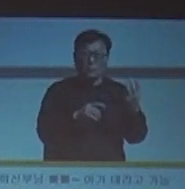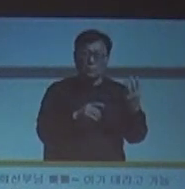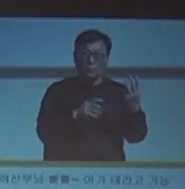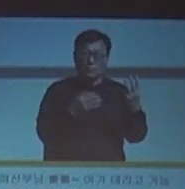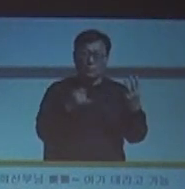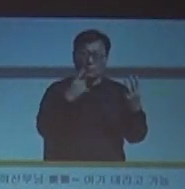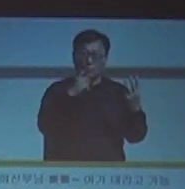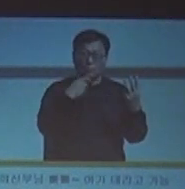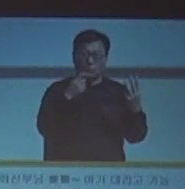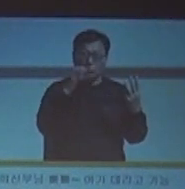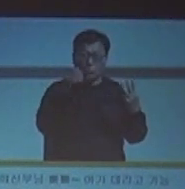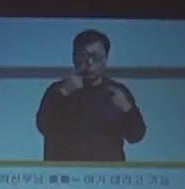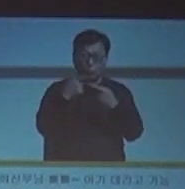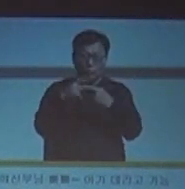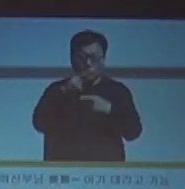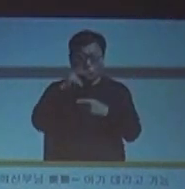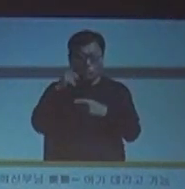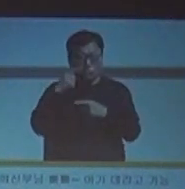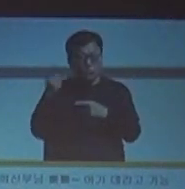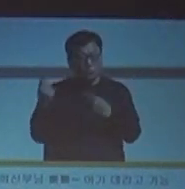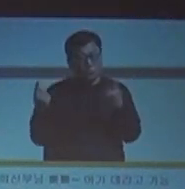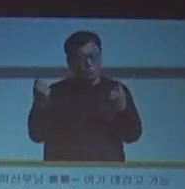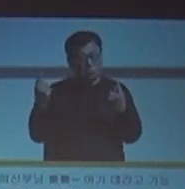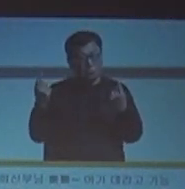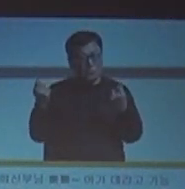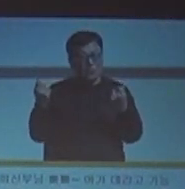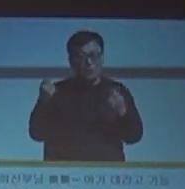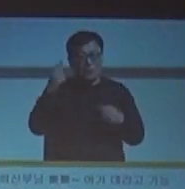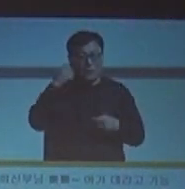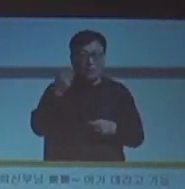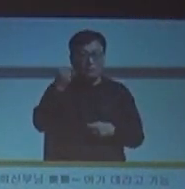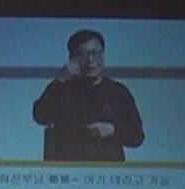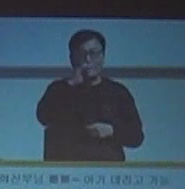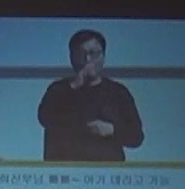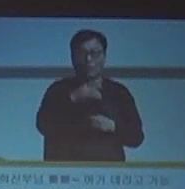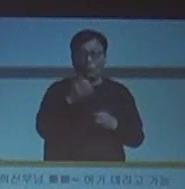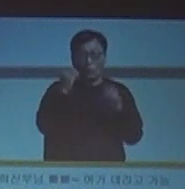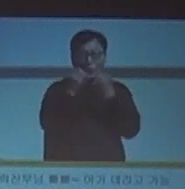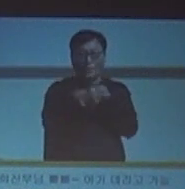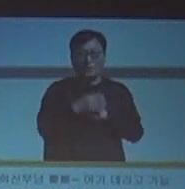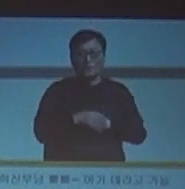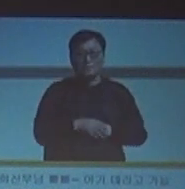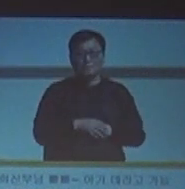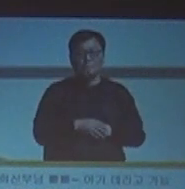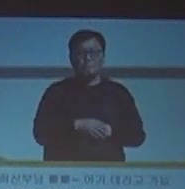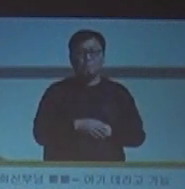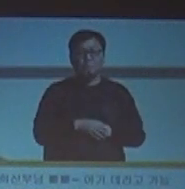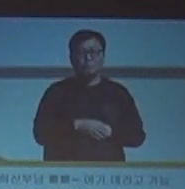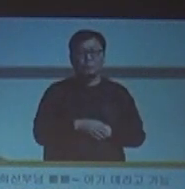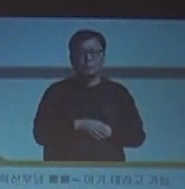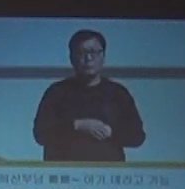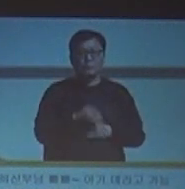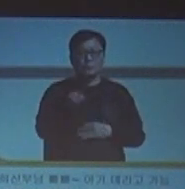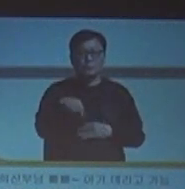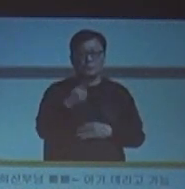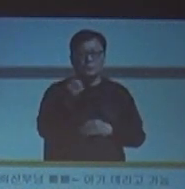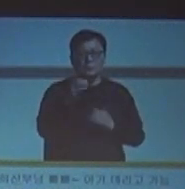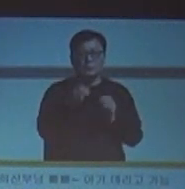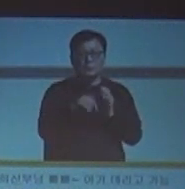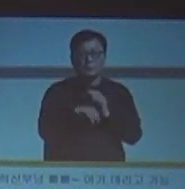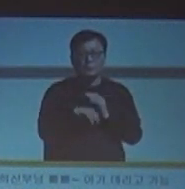되는데. 절망적이잖아요. 저희 세 명만. 네. 하위를 데리고 온 거죠. 하위 3위. 네.